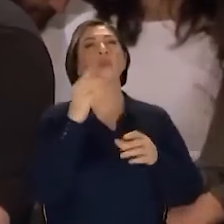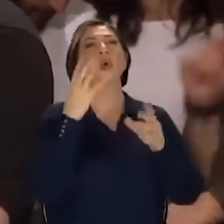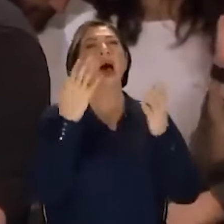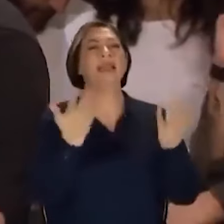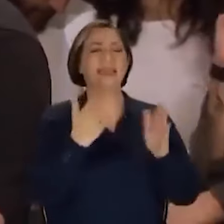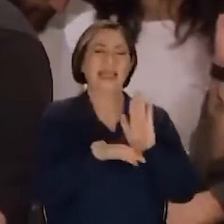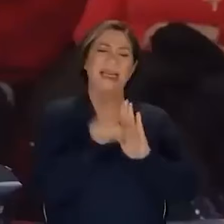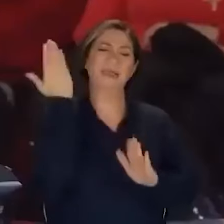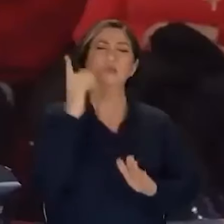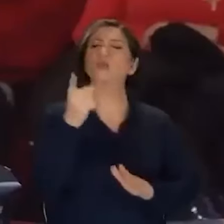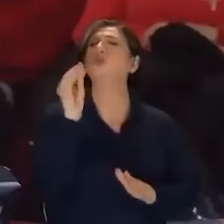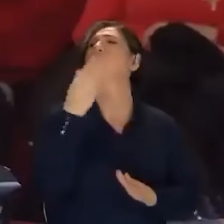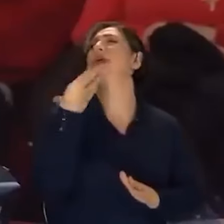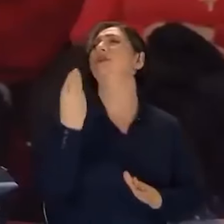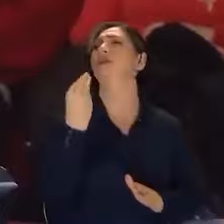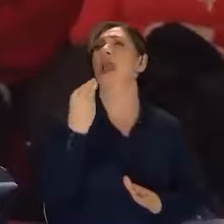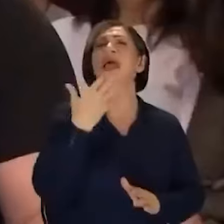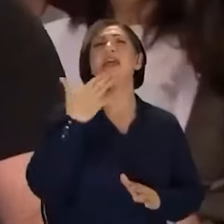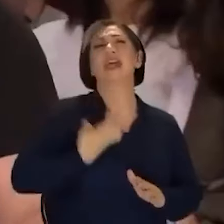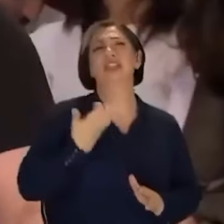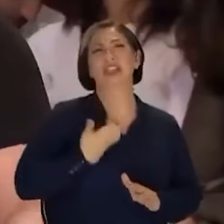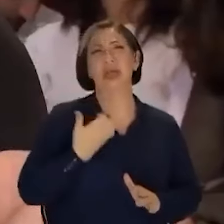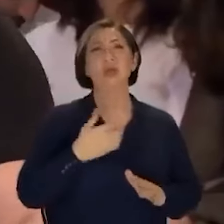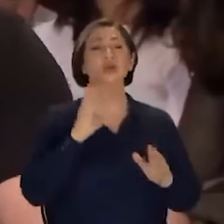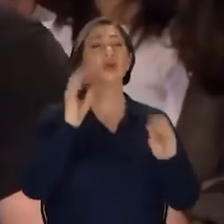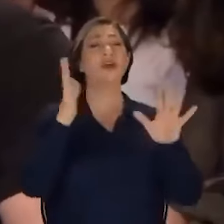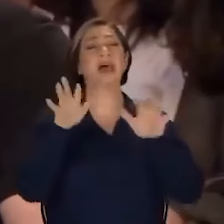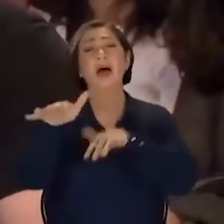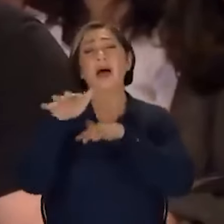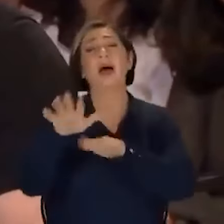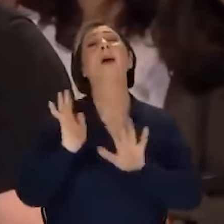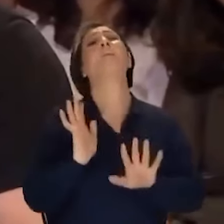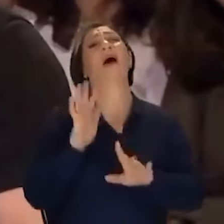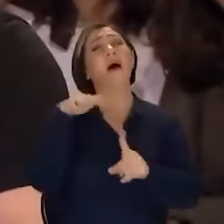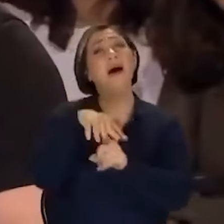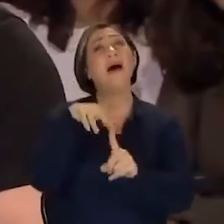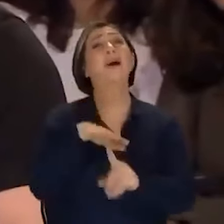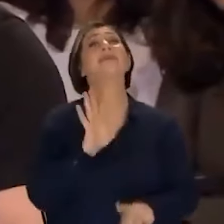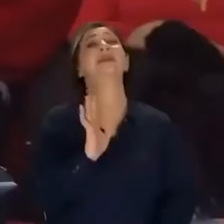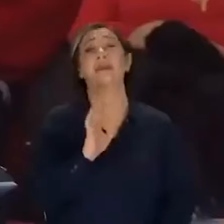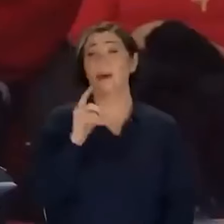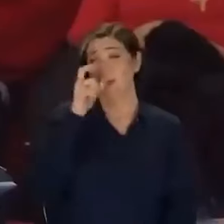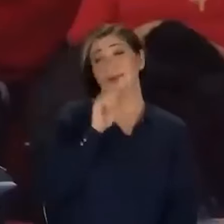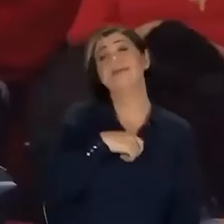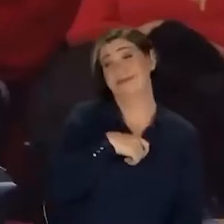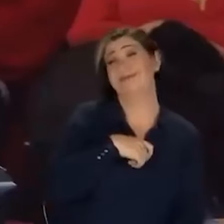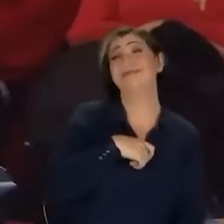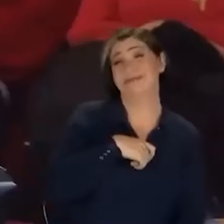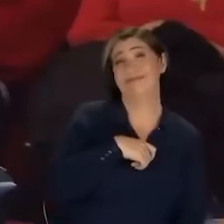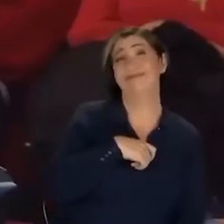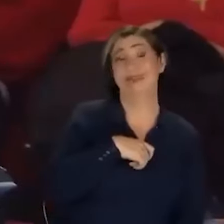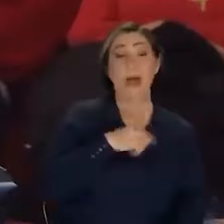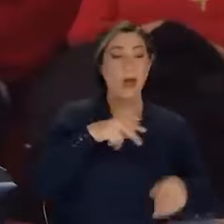şey artık kalksın bu çocuk yakışıklı güzel kasları var çok üstüne gidiliyor yapmasınlar ben